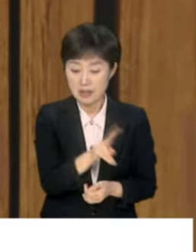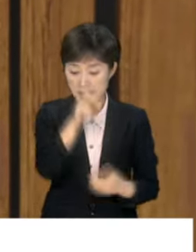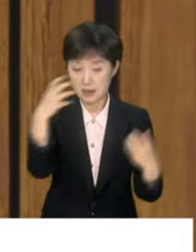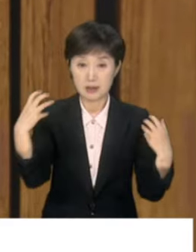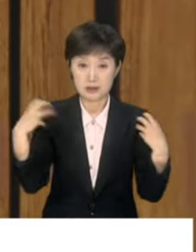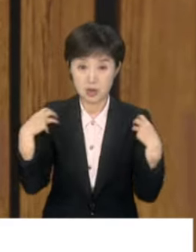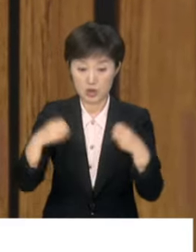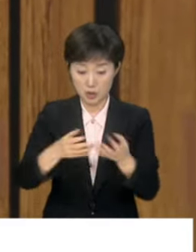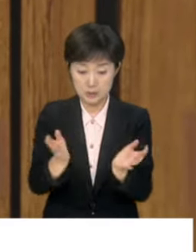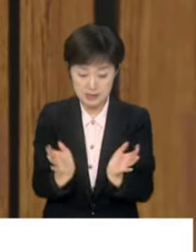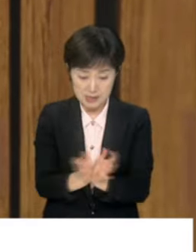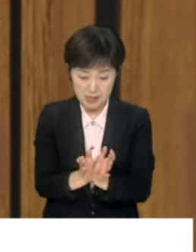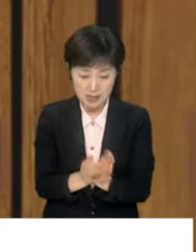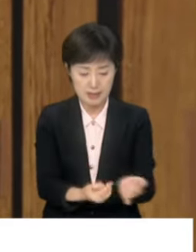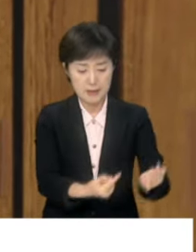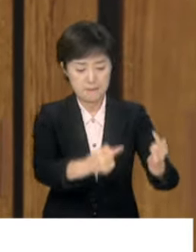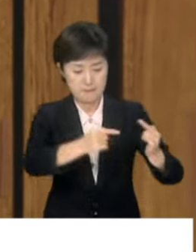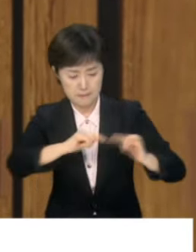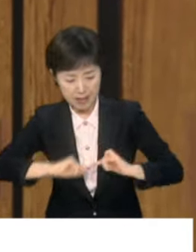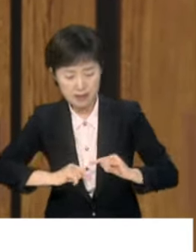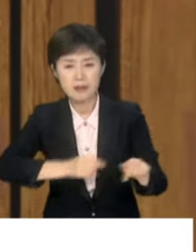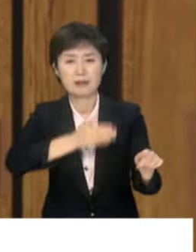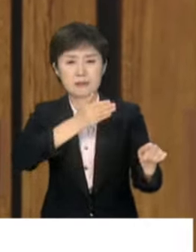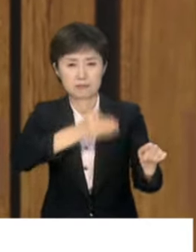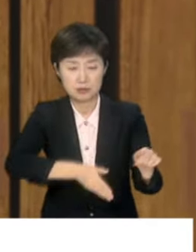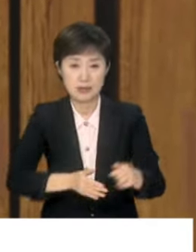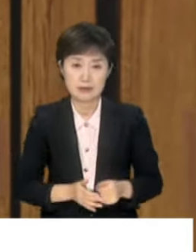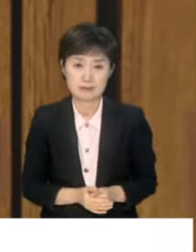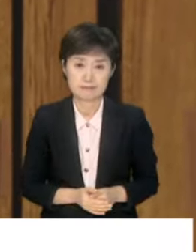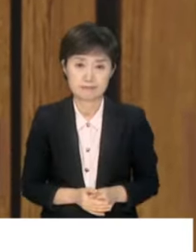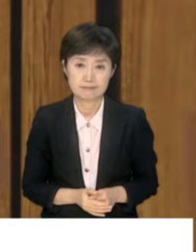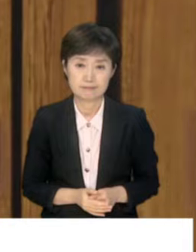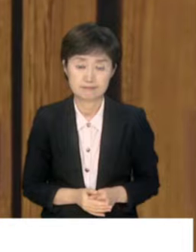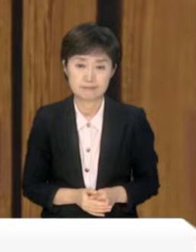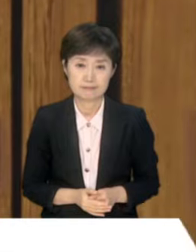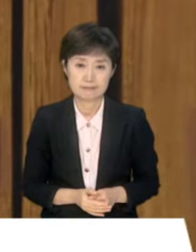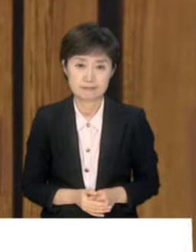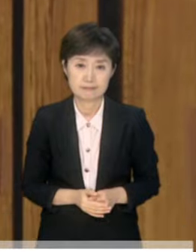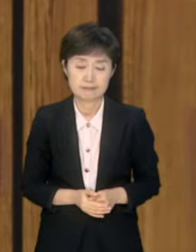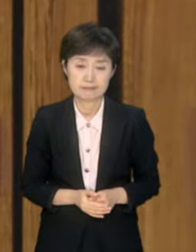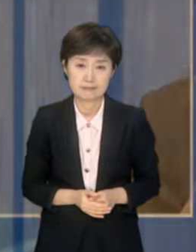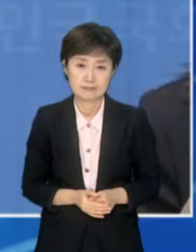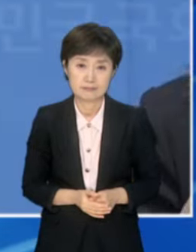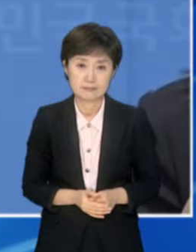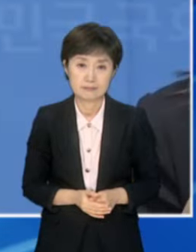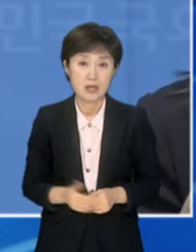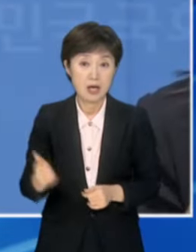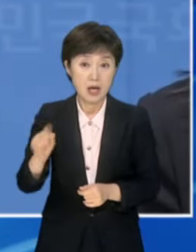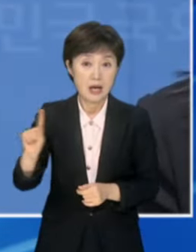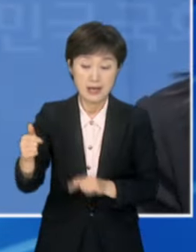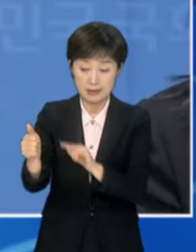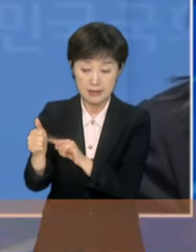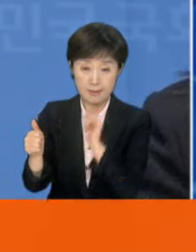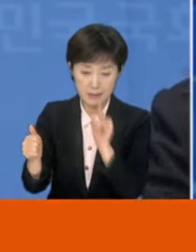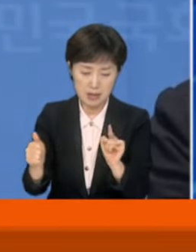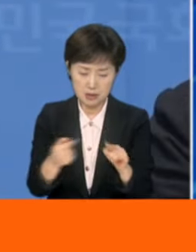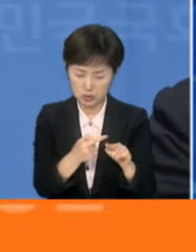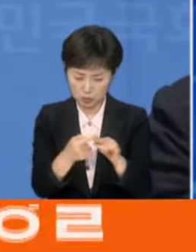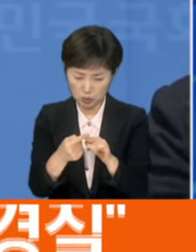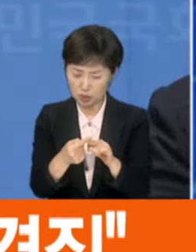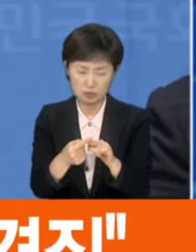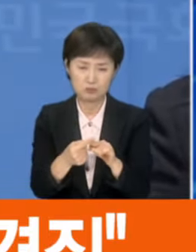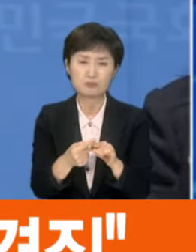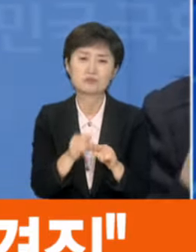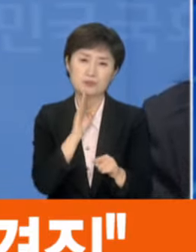협의체에 출발에 동참해 주시기를 바랍니다 한 대표는 어떤 전제 조건도 의제